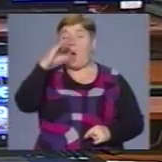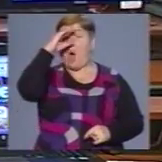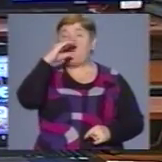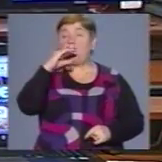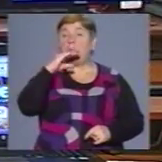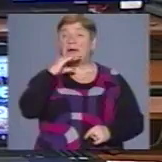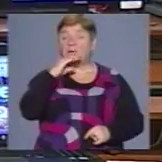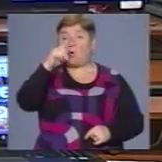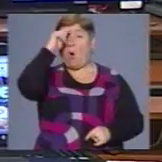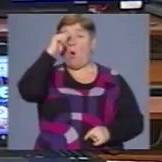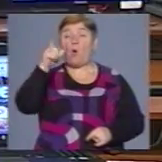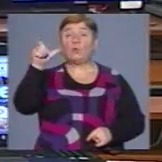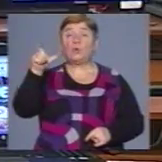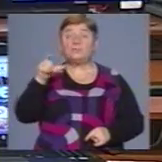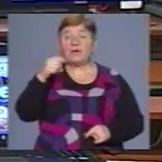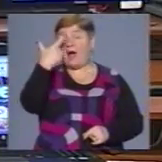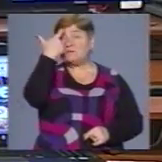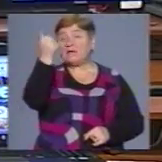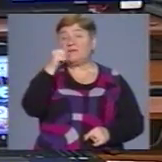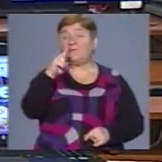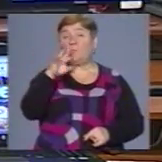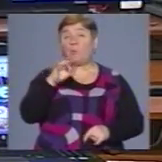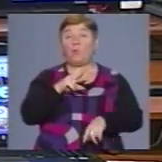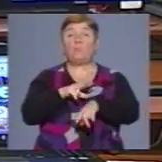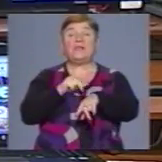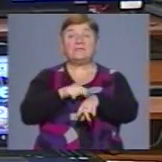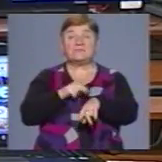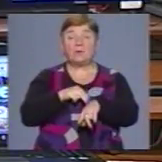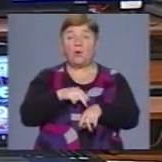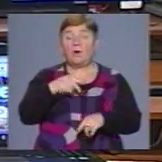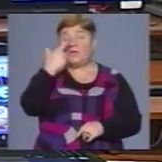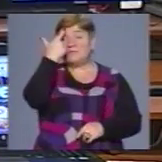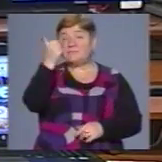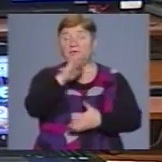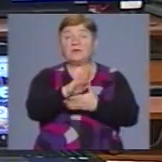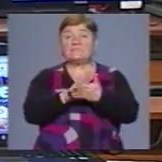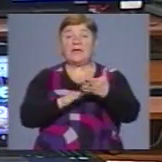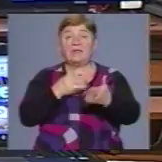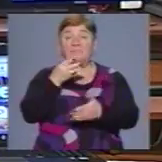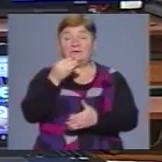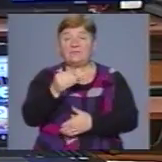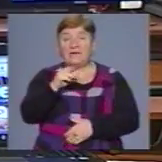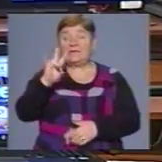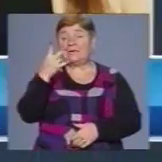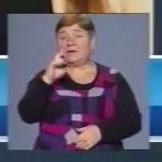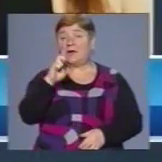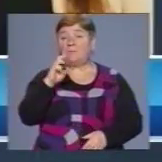хлопчика про смерть дитини заявив до поліції, розповіла інспектор Мукачівського відділу поліції Наталія Машіко.